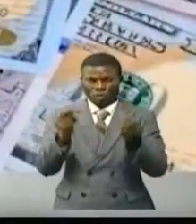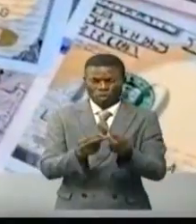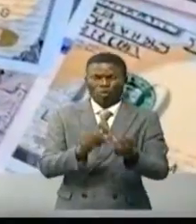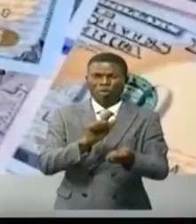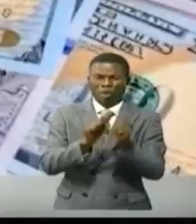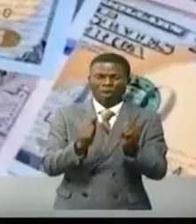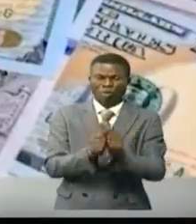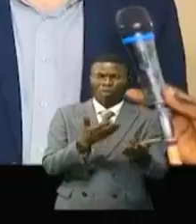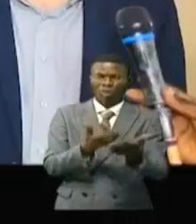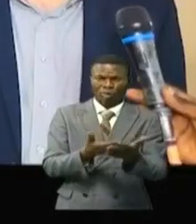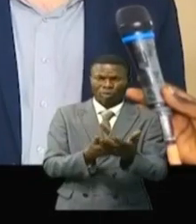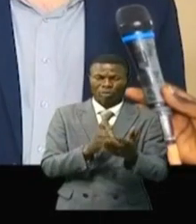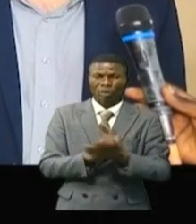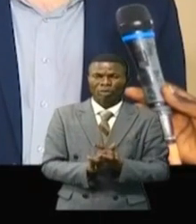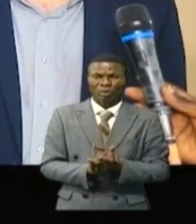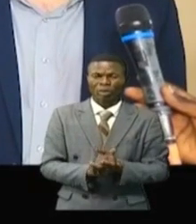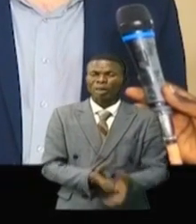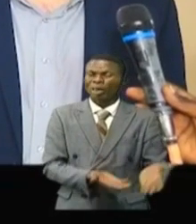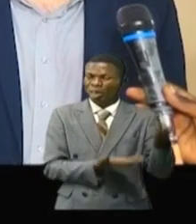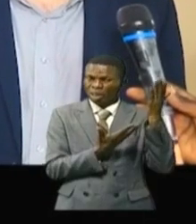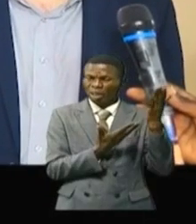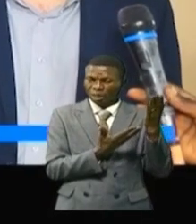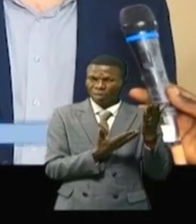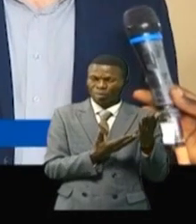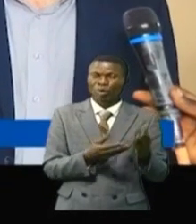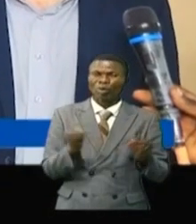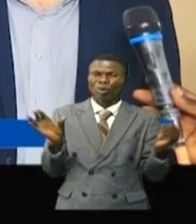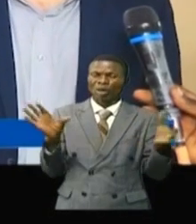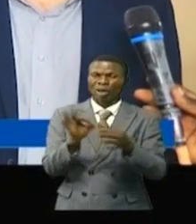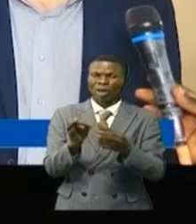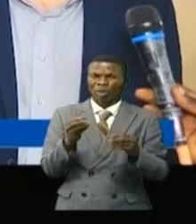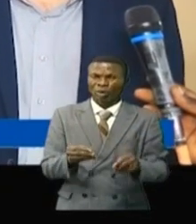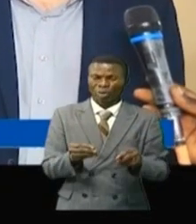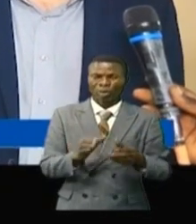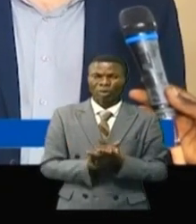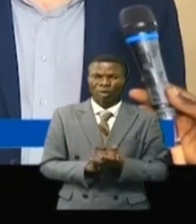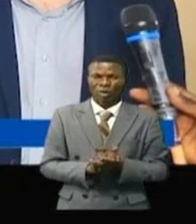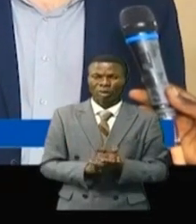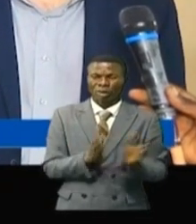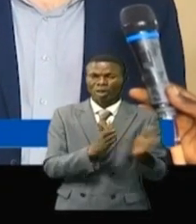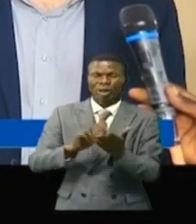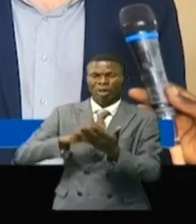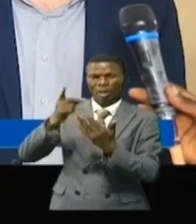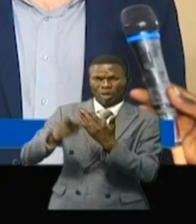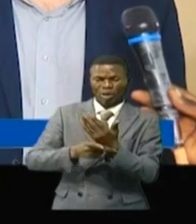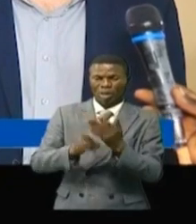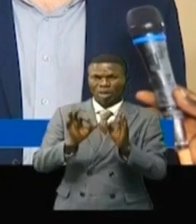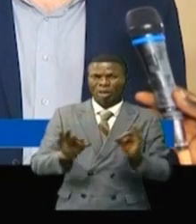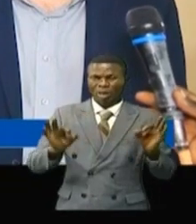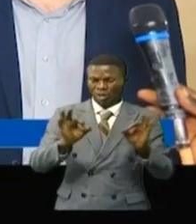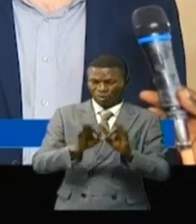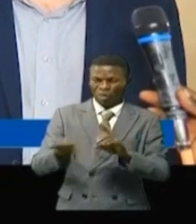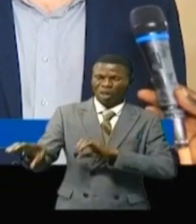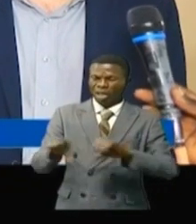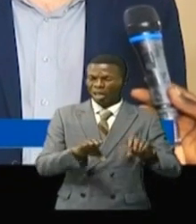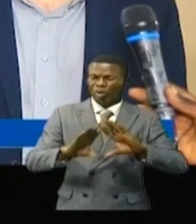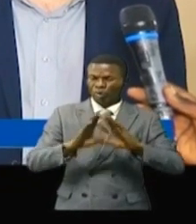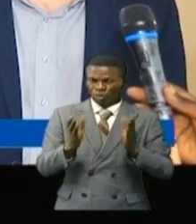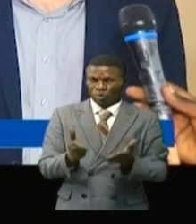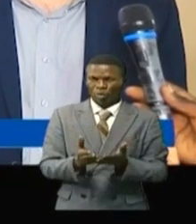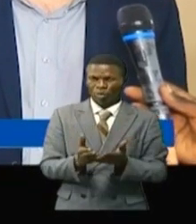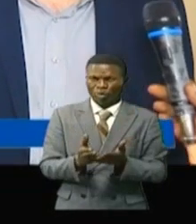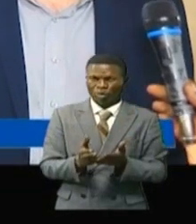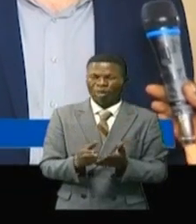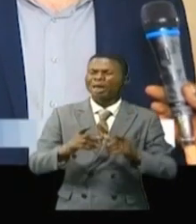de capitaux. Donc l'importance de CNRF pour nous, comme partenaire focal et pour l'implémentation de ces activités, est